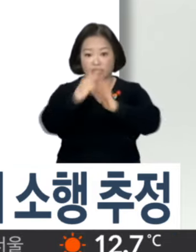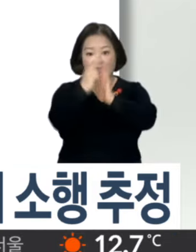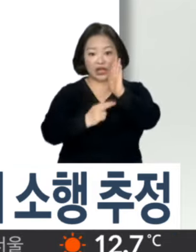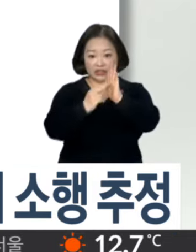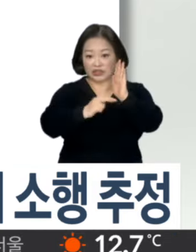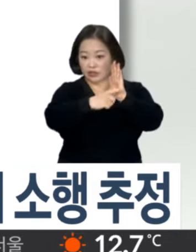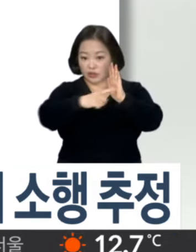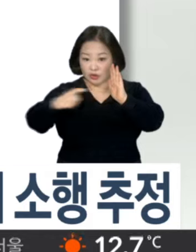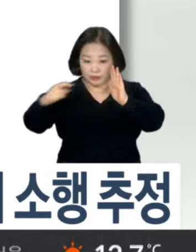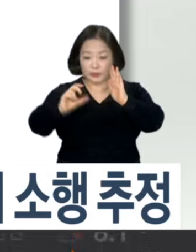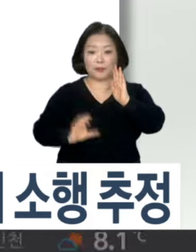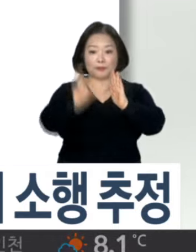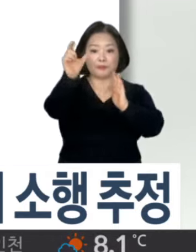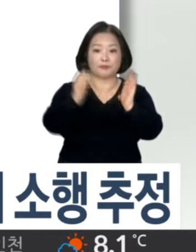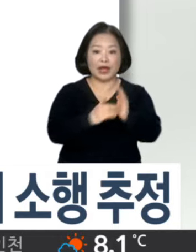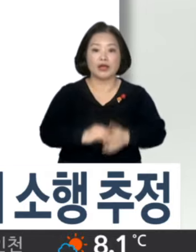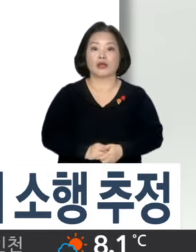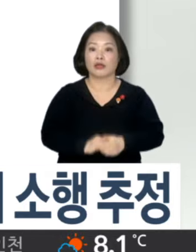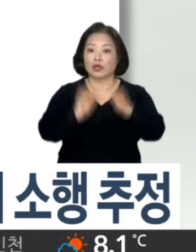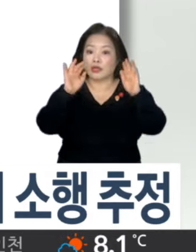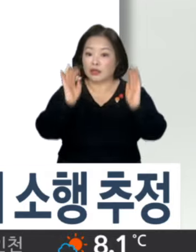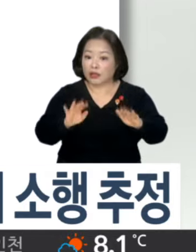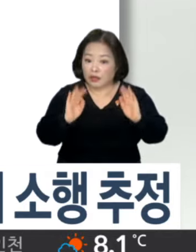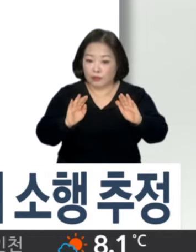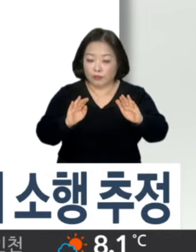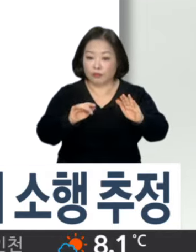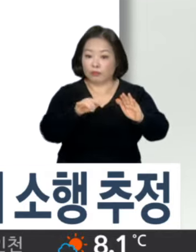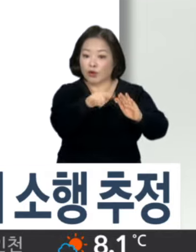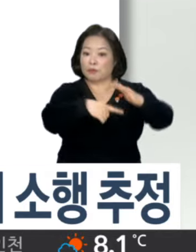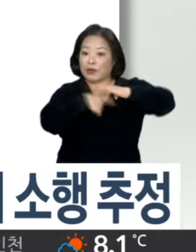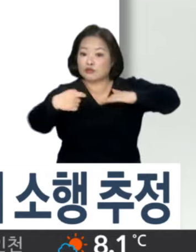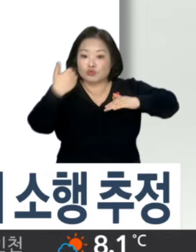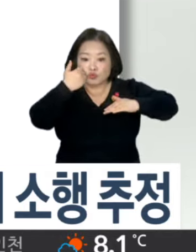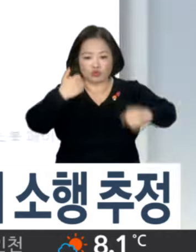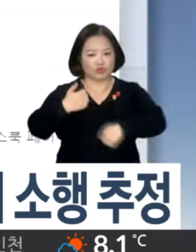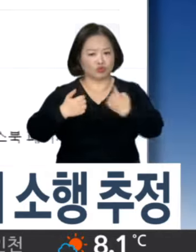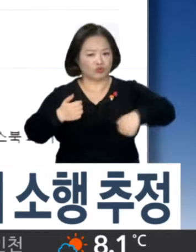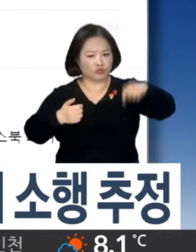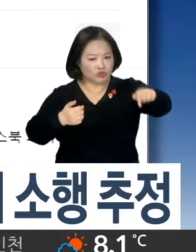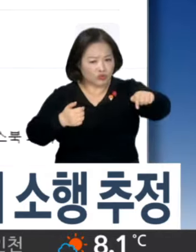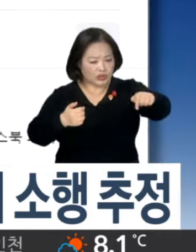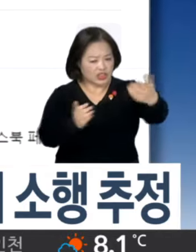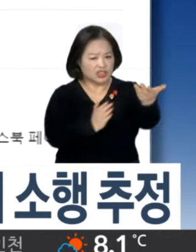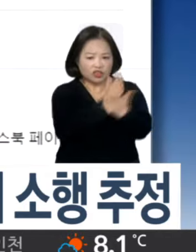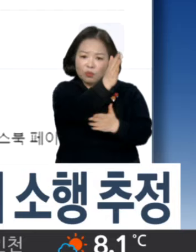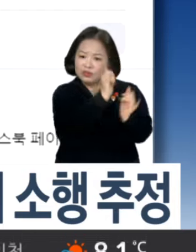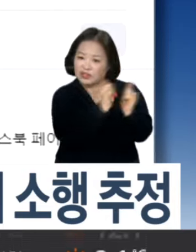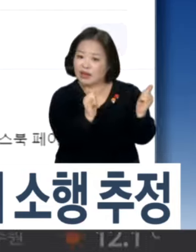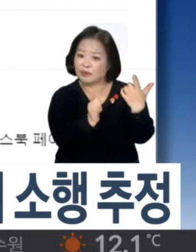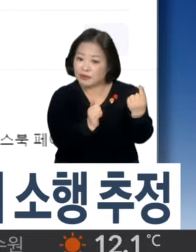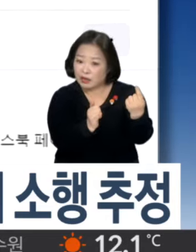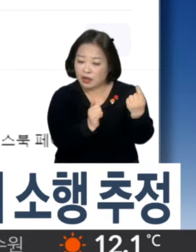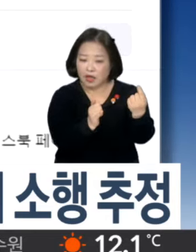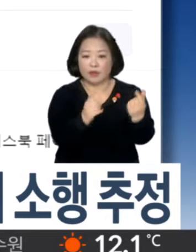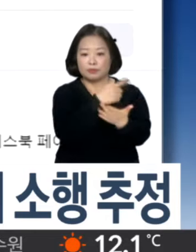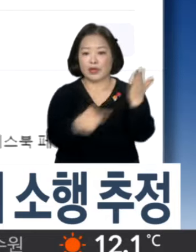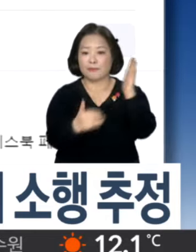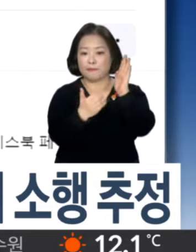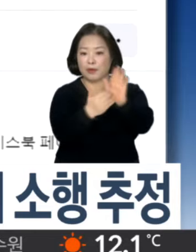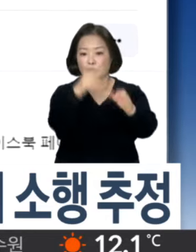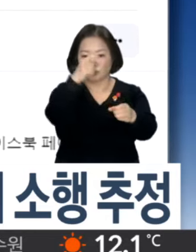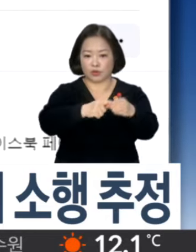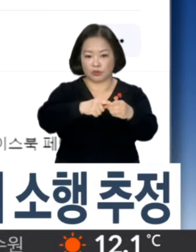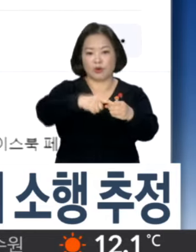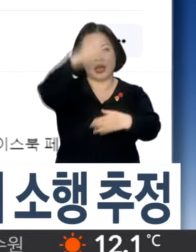올라와 있습니다 충북 경찰청은 이번 범행을 중국어를 사용하는 해커들의 소행으로 수정하면서 추가 피해를 맡기 위해